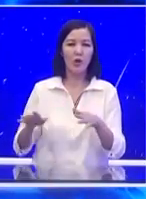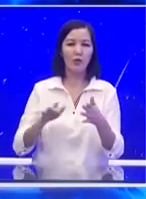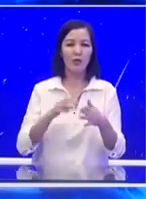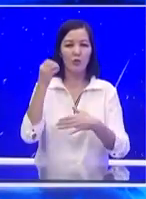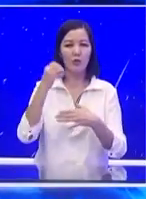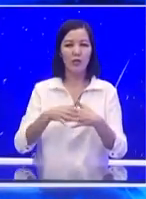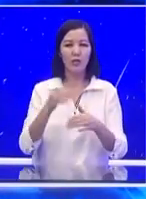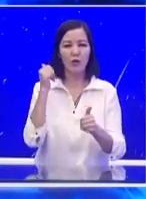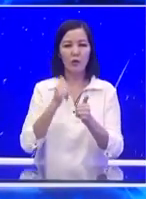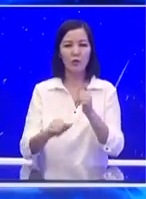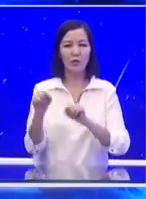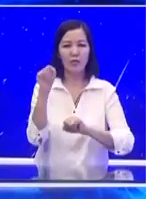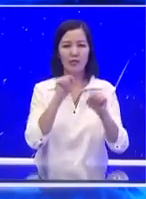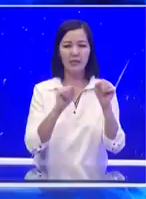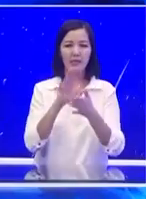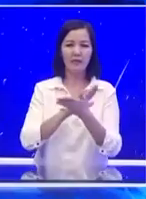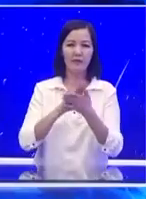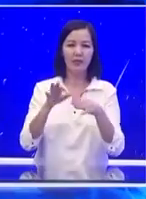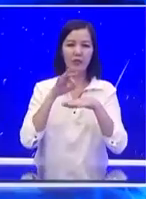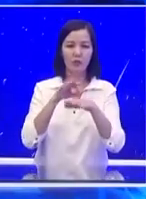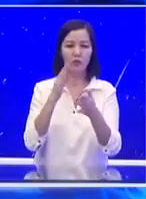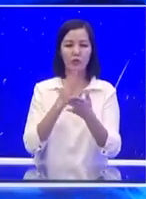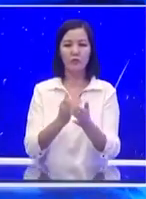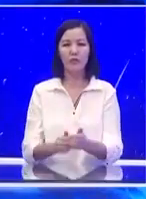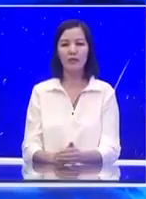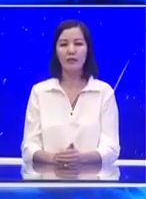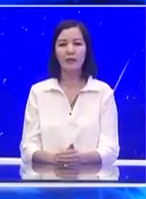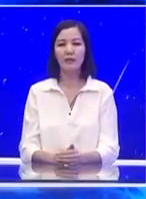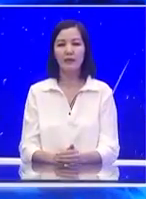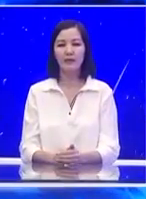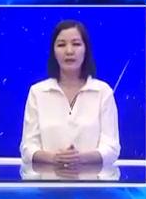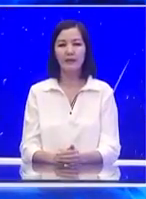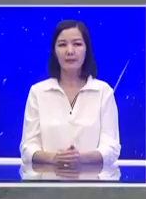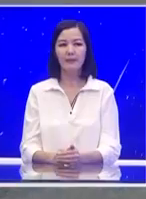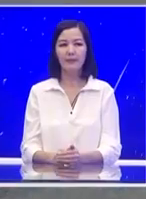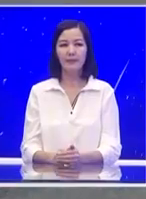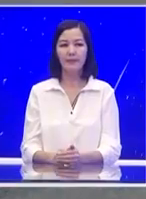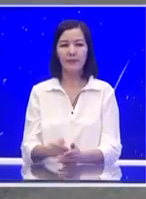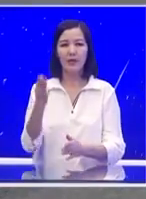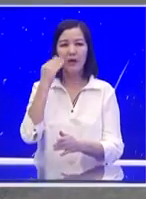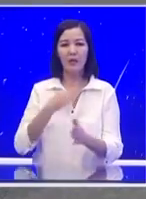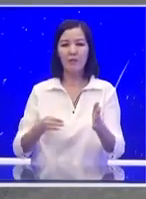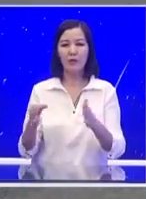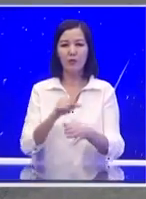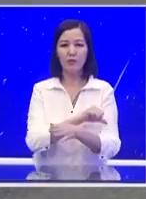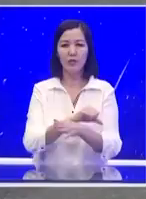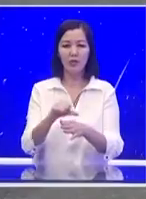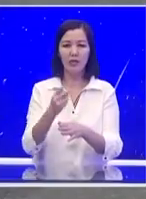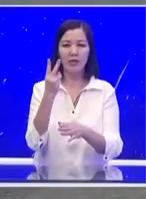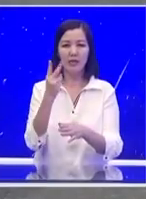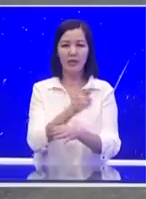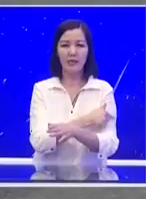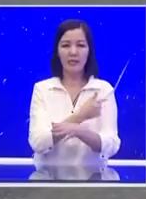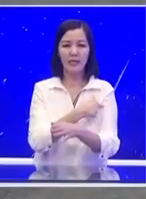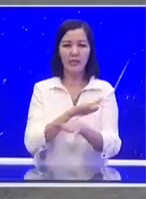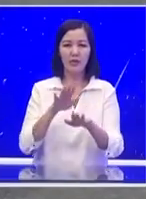сондай-ақ аудан орталығында күнделікті дезинфекция шаралары жүргізіліп жатыр. Алматы облысында шекаралық екі санитарлық бекет